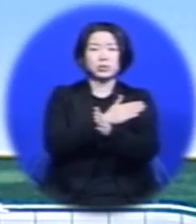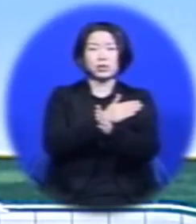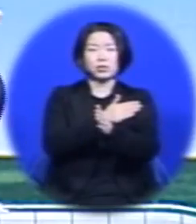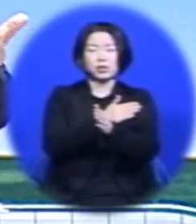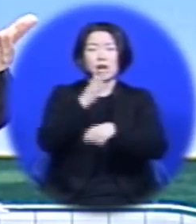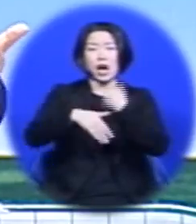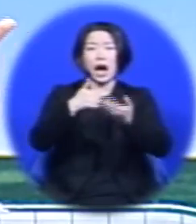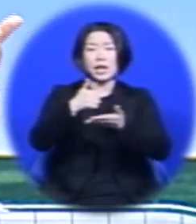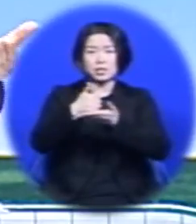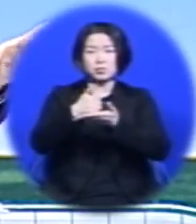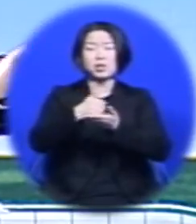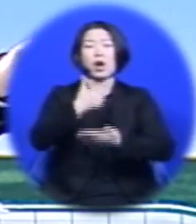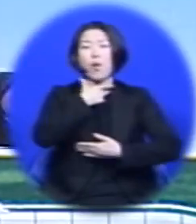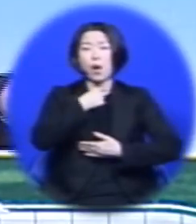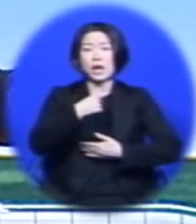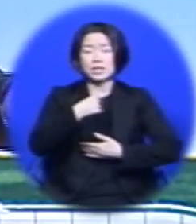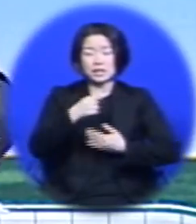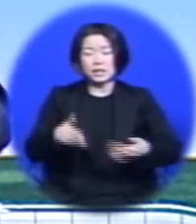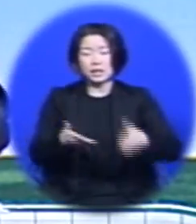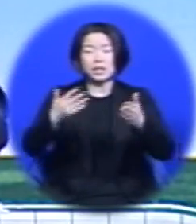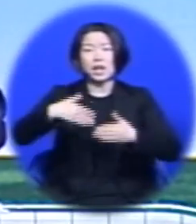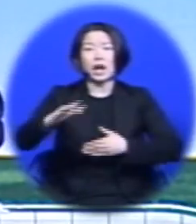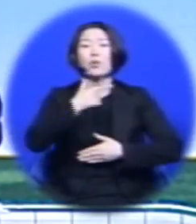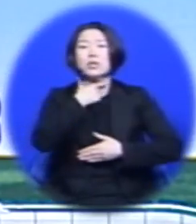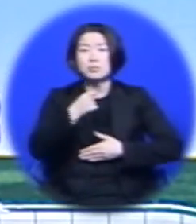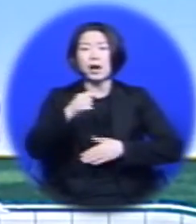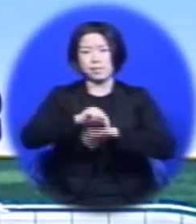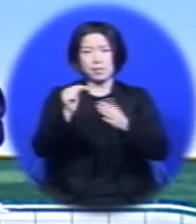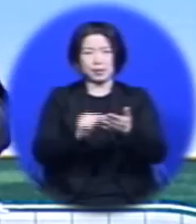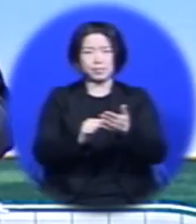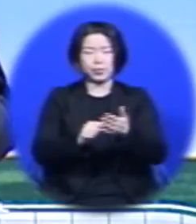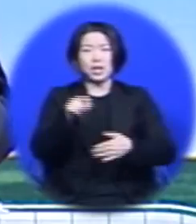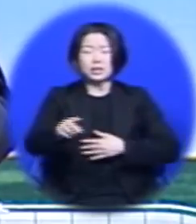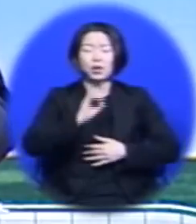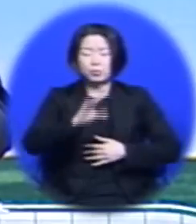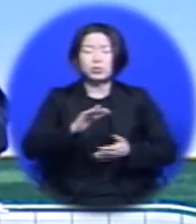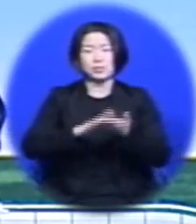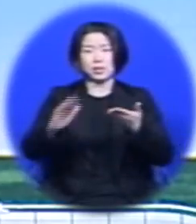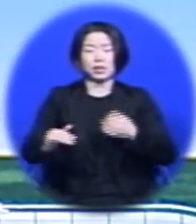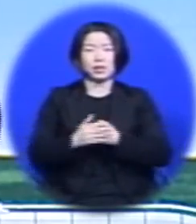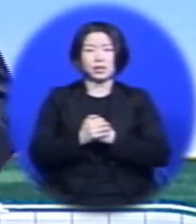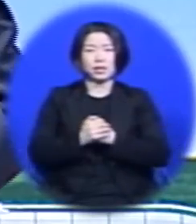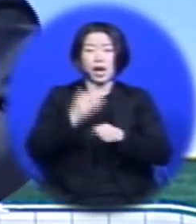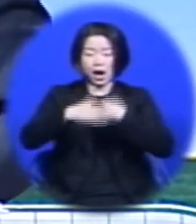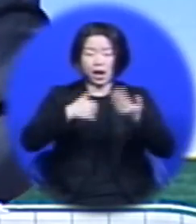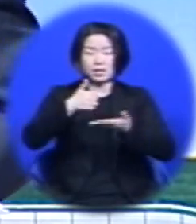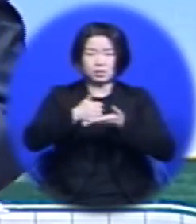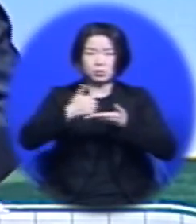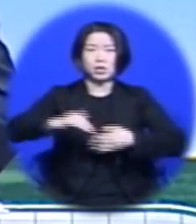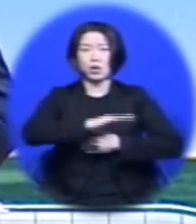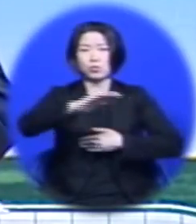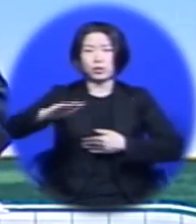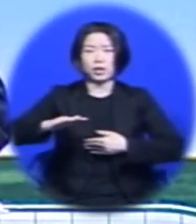하나님이 원하시는 길을 가고 싶어 하십니다 그것 뿐입니다 하나님은 우리가